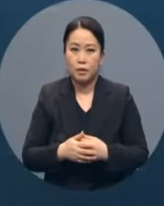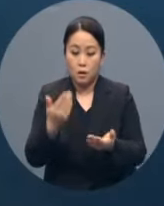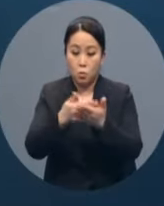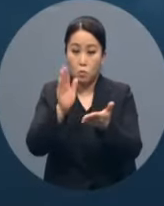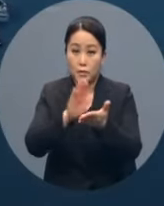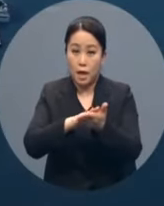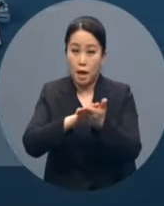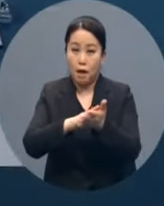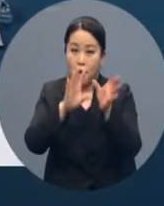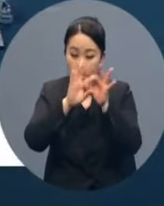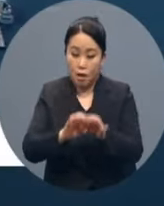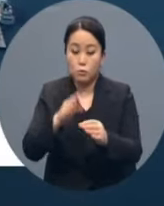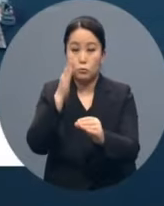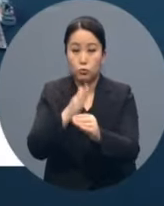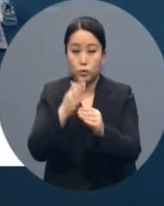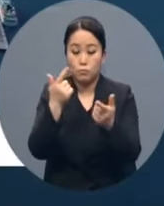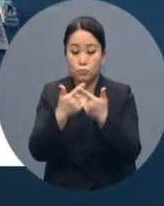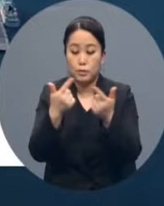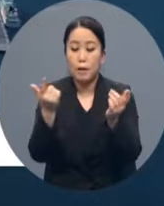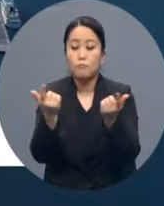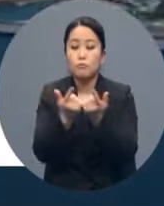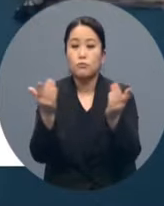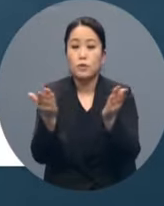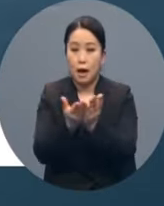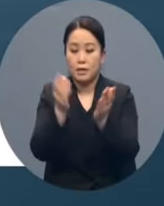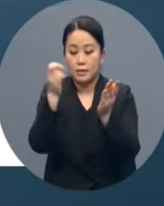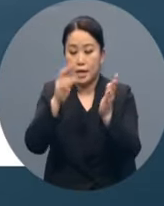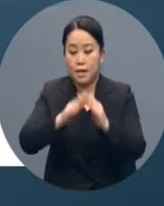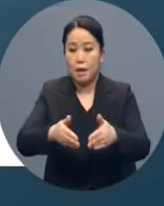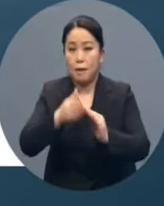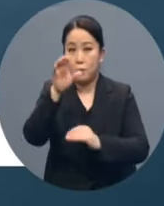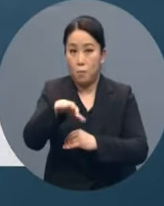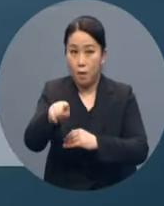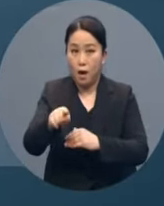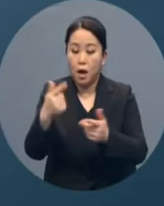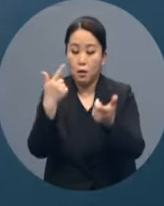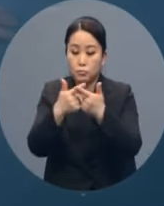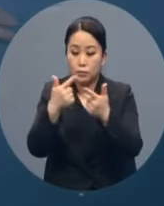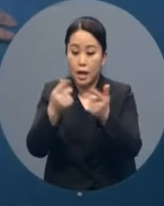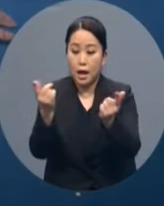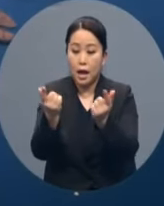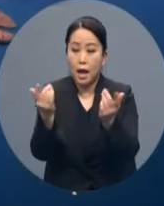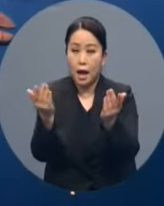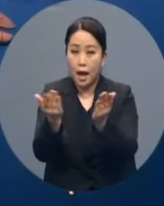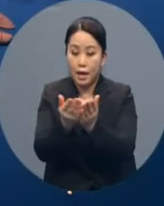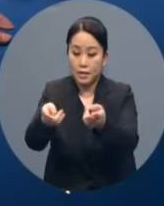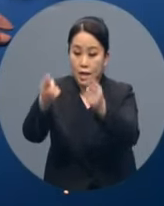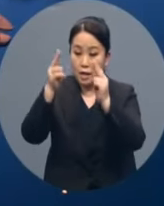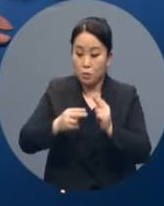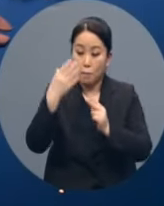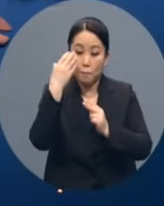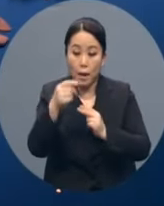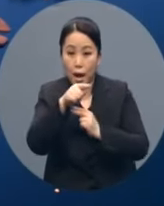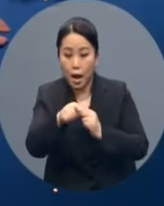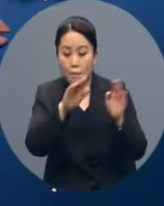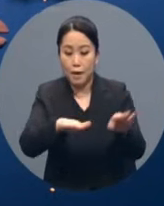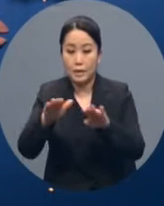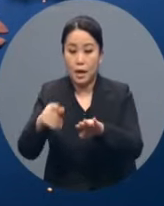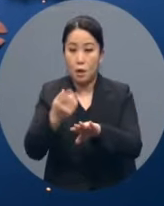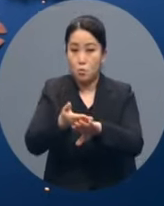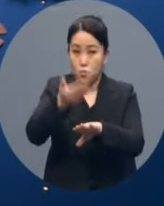공사가 한창인 부산항 북항 재개발 구역입니다. 부산항 대교가 보이는 이곳 바다에 세계 최초의 해상